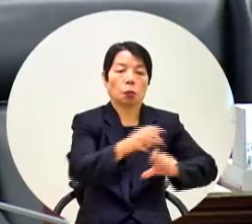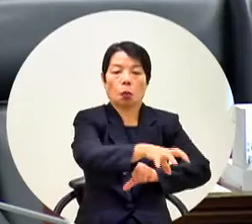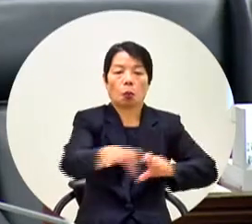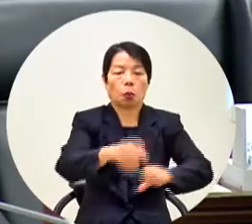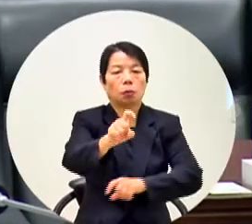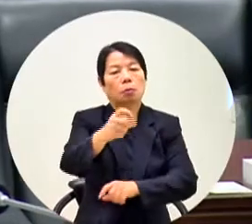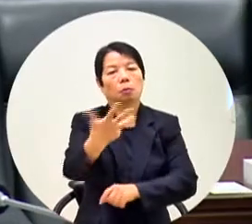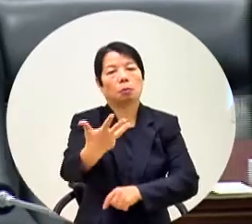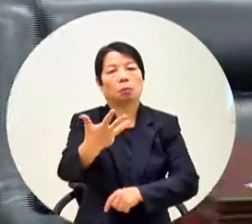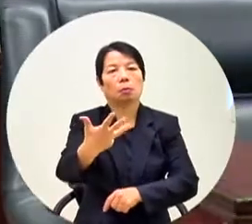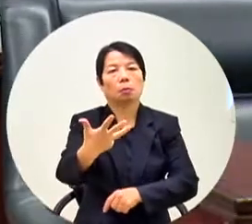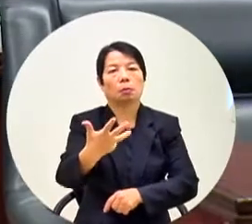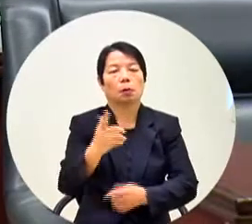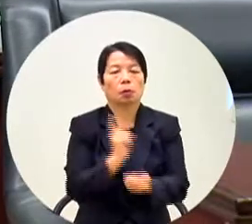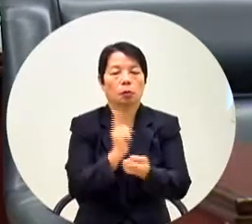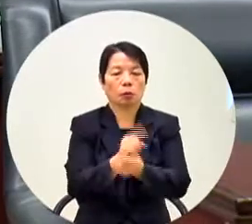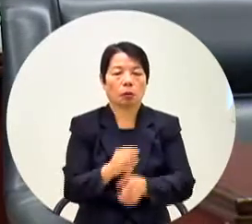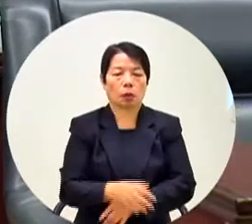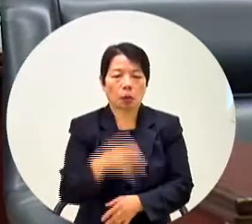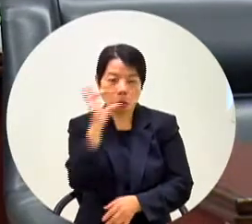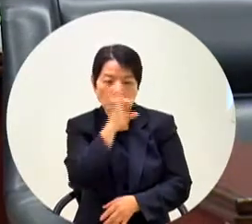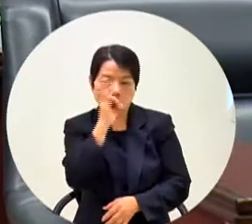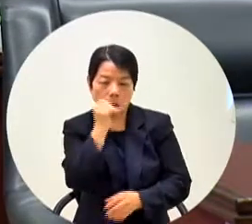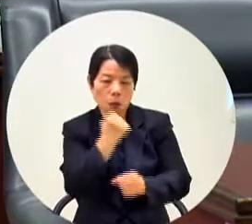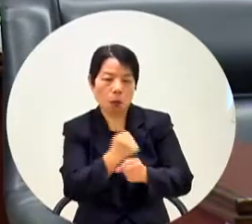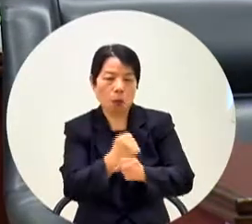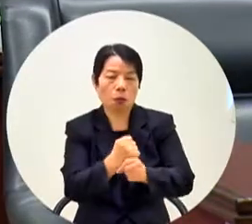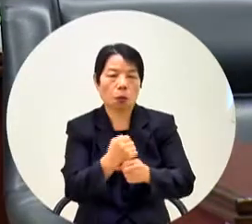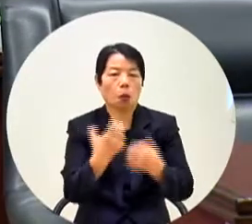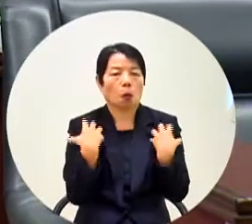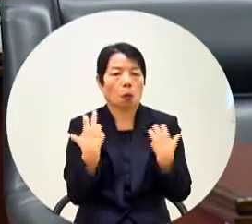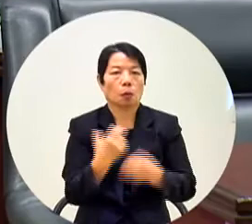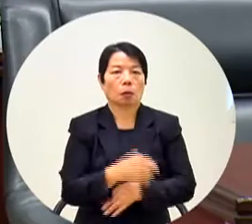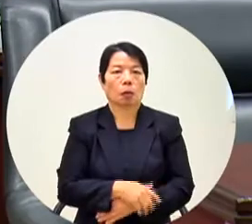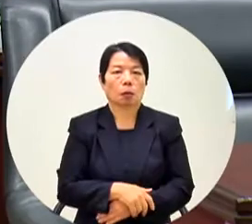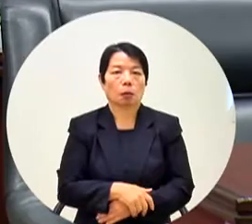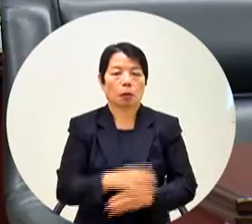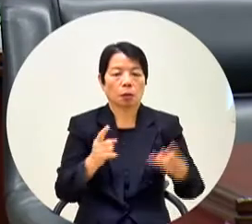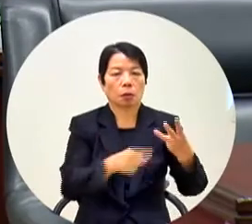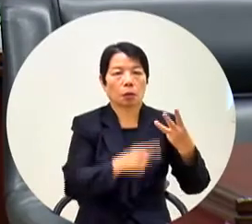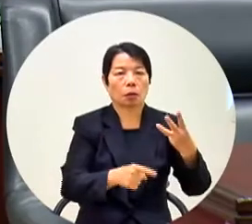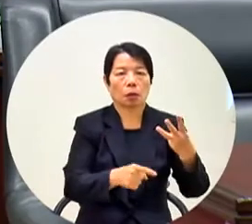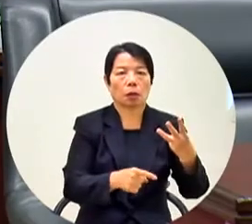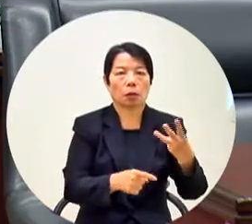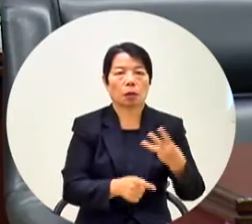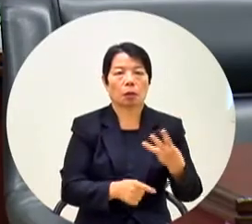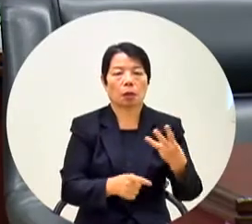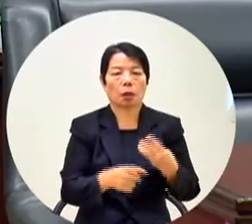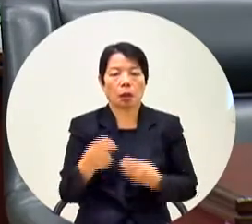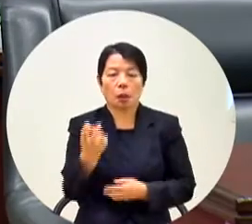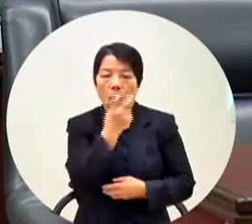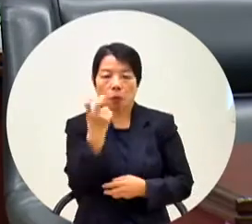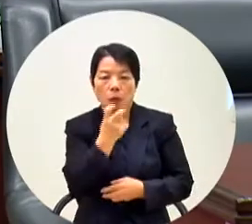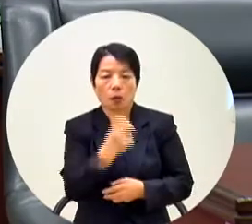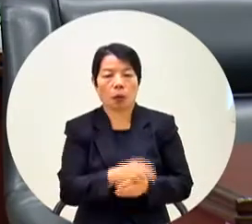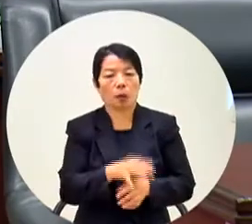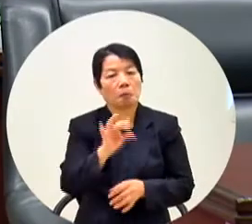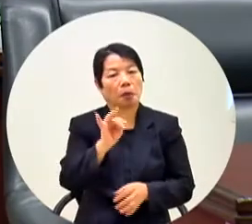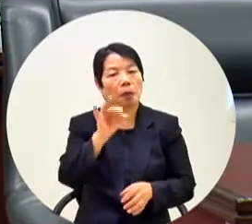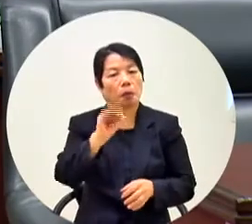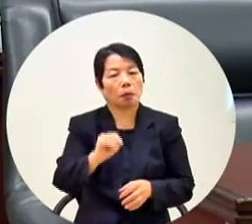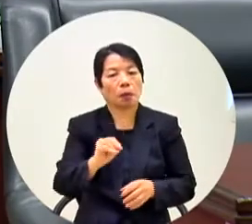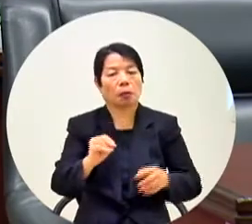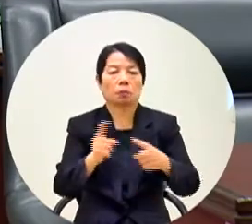啊、哦，的客家工课，啊、哦，这顶的三个人咧管百几万的人口啦，真啊，以警察局来